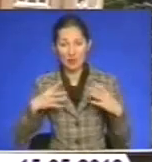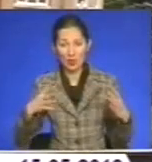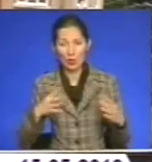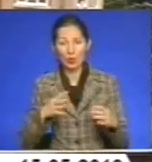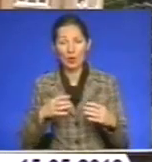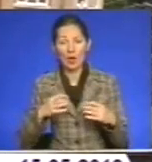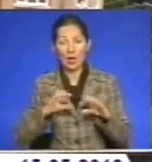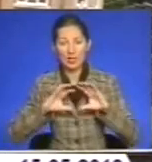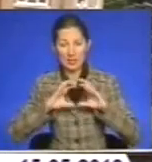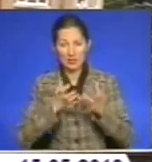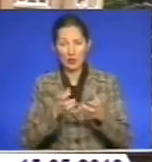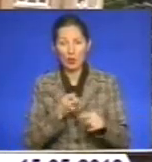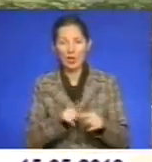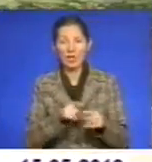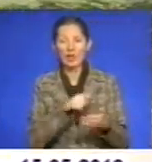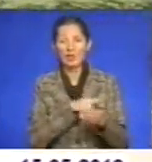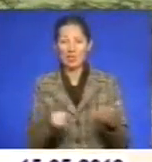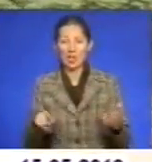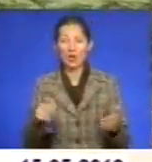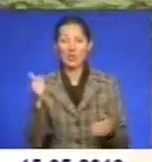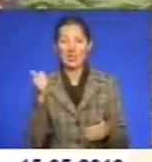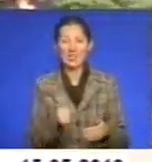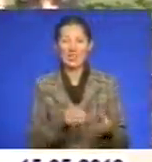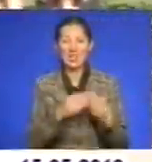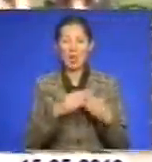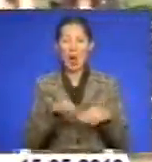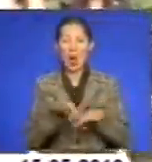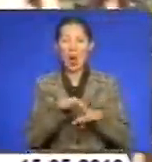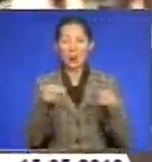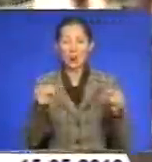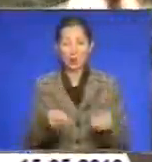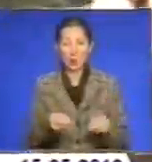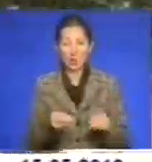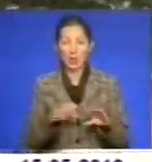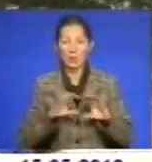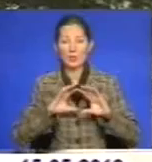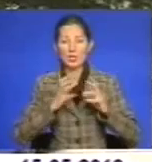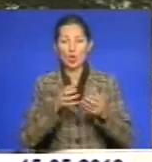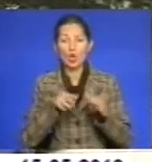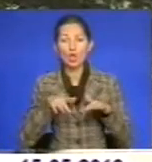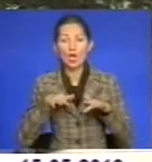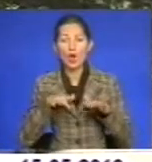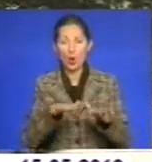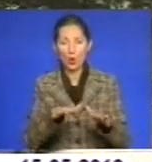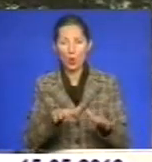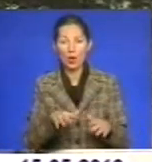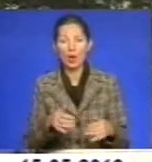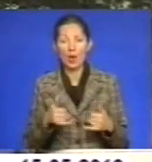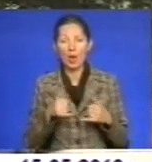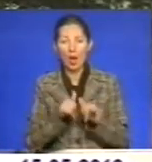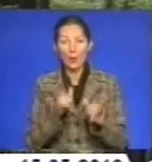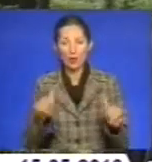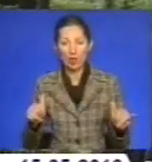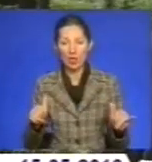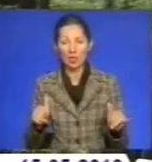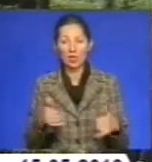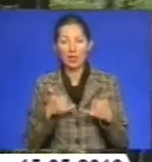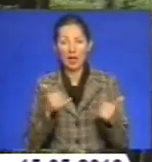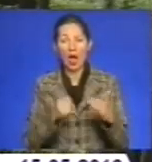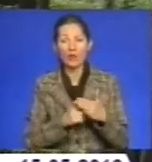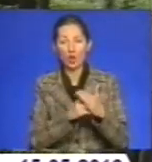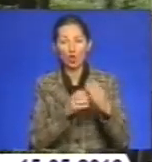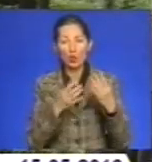подружжя. Це міжнародний рух, створений з метою поширення авторитету сім'ї як найбільш значимого суспільного інституту. У нас в неділю